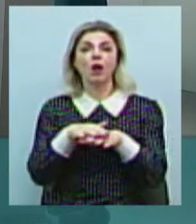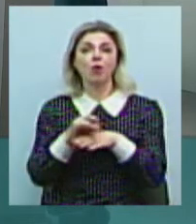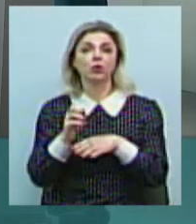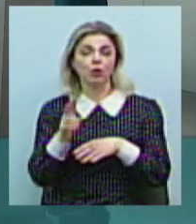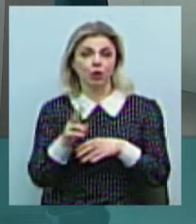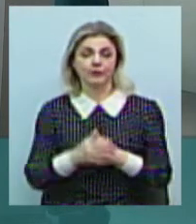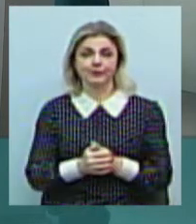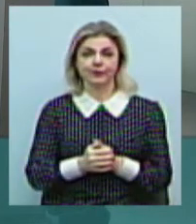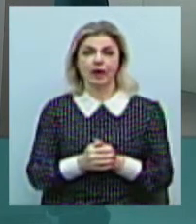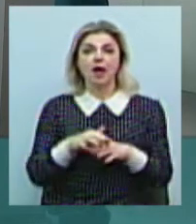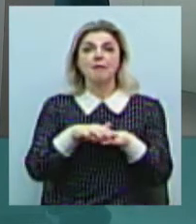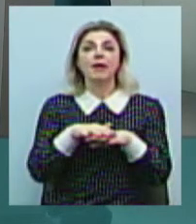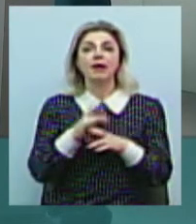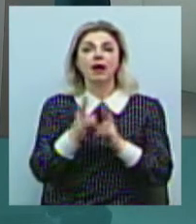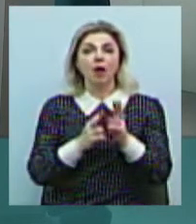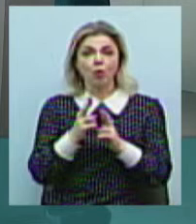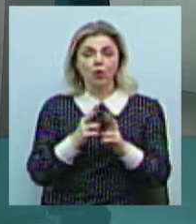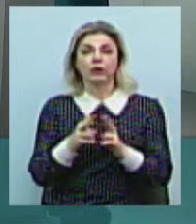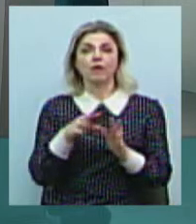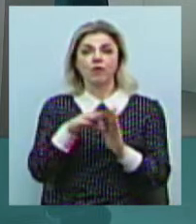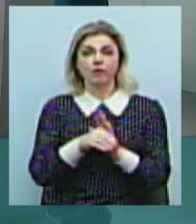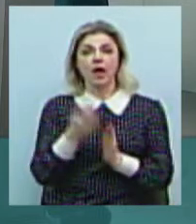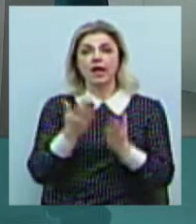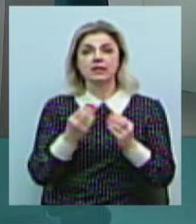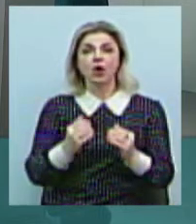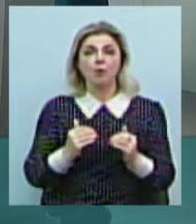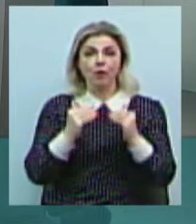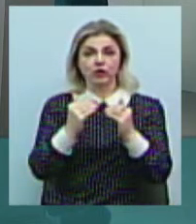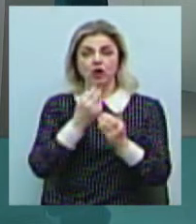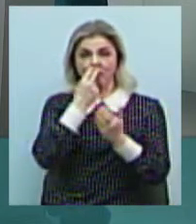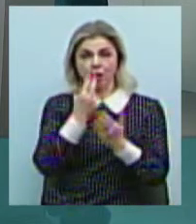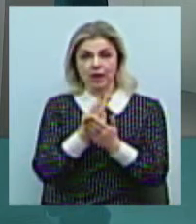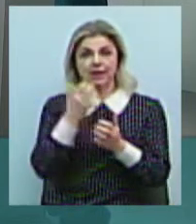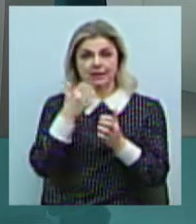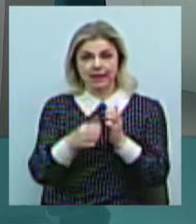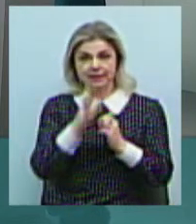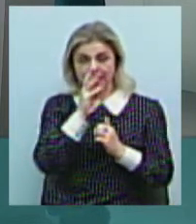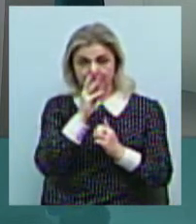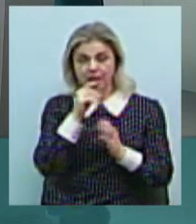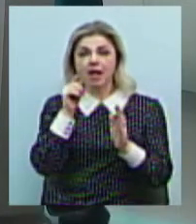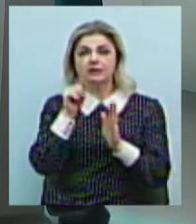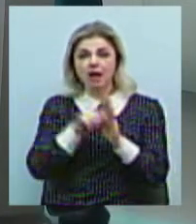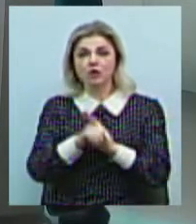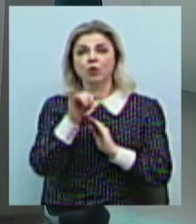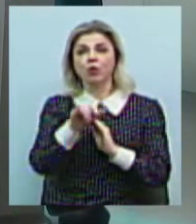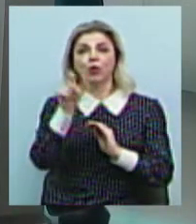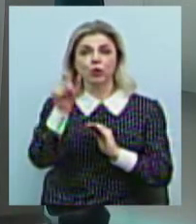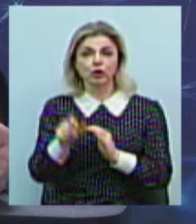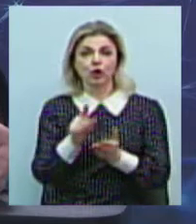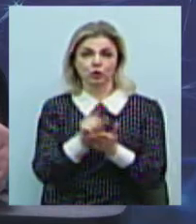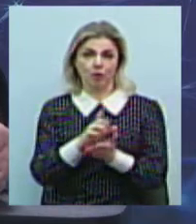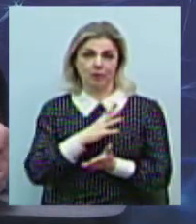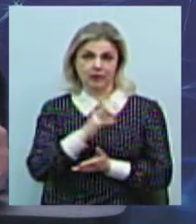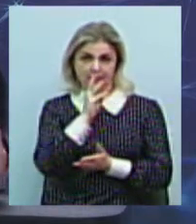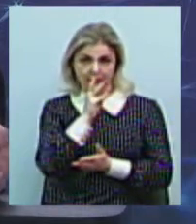Перерахунку у нас підлягають, як я вже сказав. Тобто, якщо ми повишаємо показник середньої заробітної плати, значить у людини повинна бути